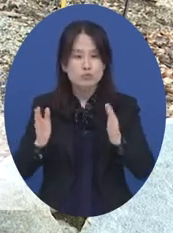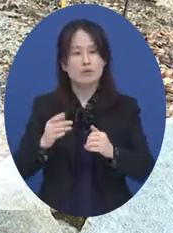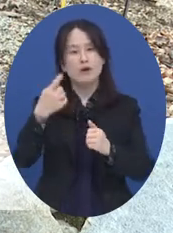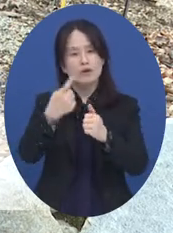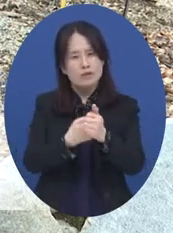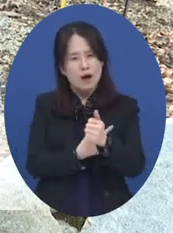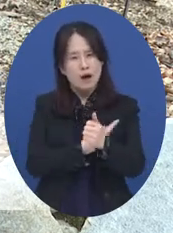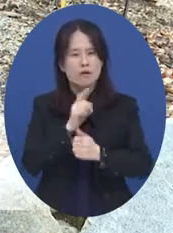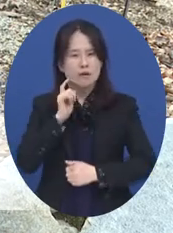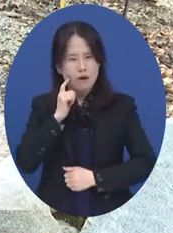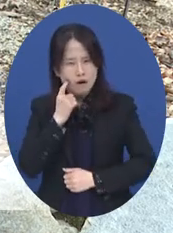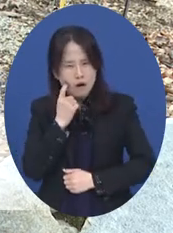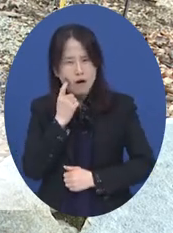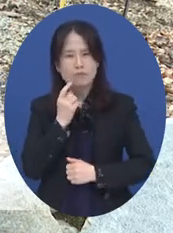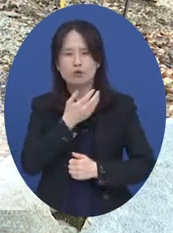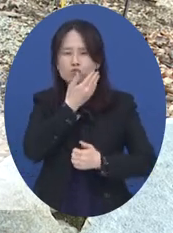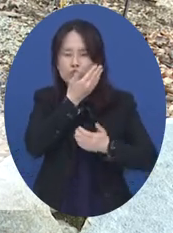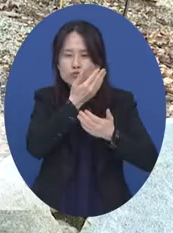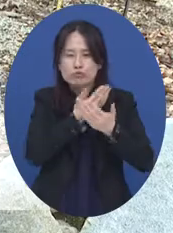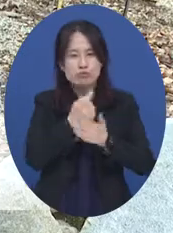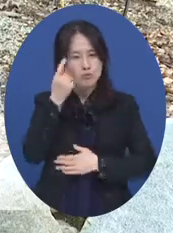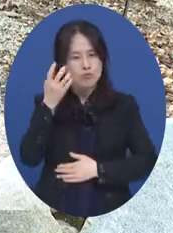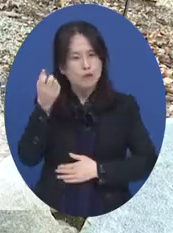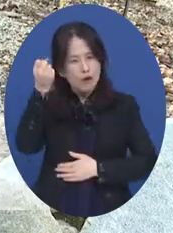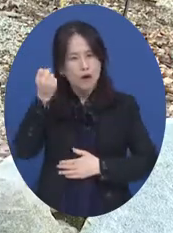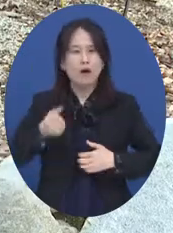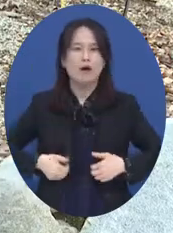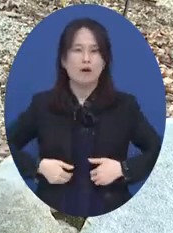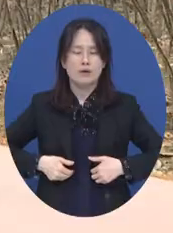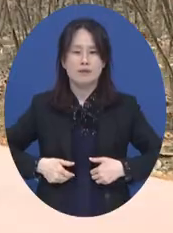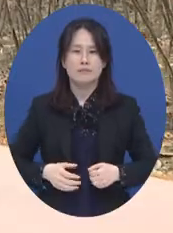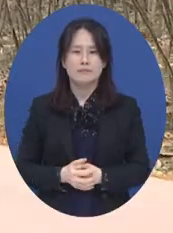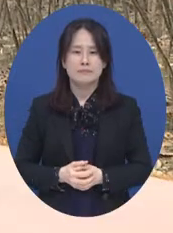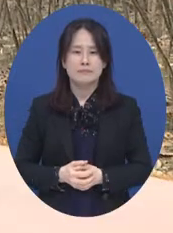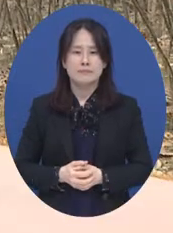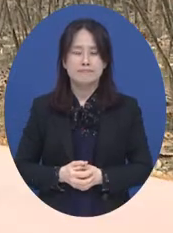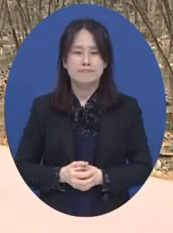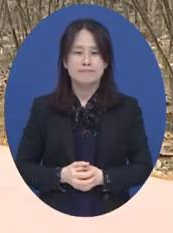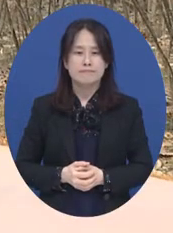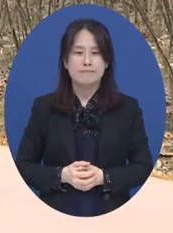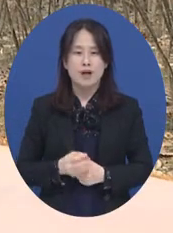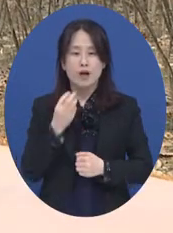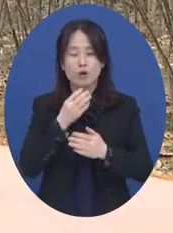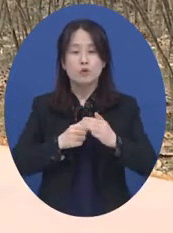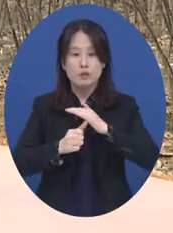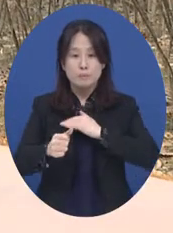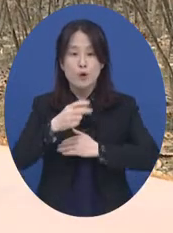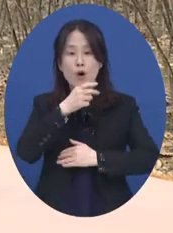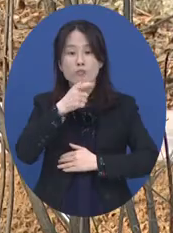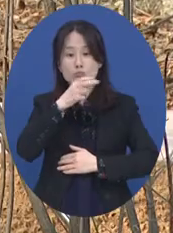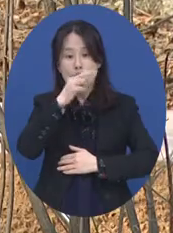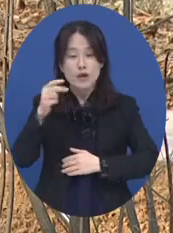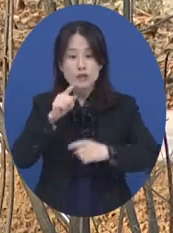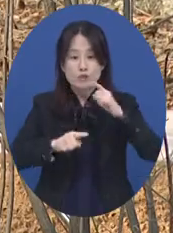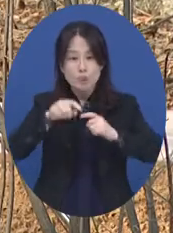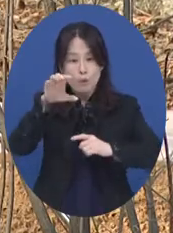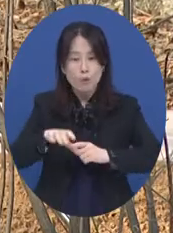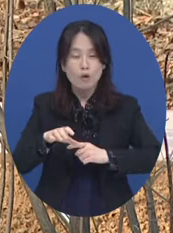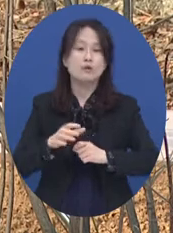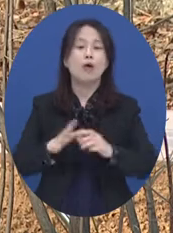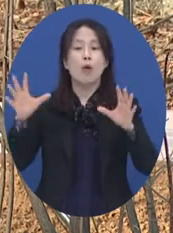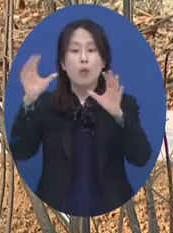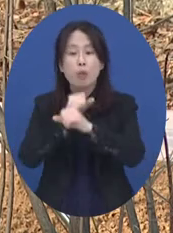곱게 다루고 소중히 약의 되겠죠 경우 돌 대표하는 물향기수목원 2 점차 사라져가는